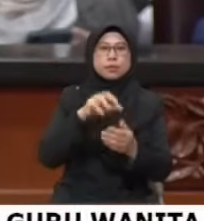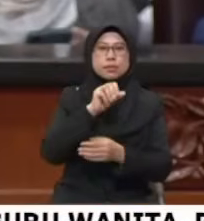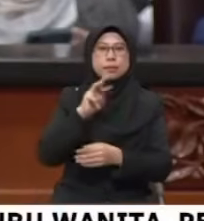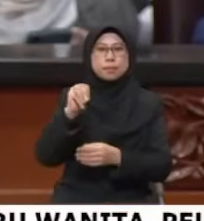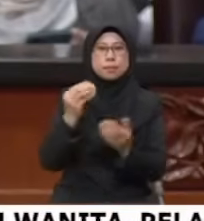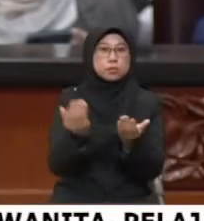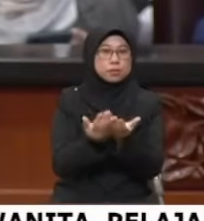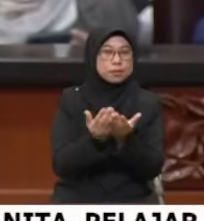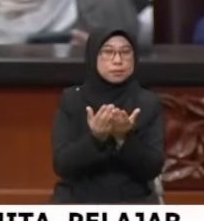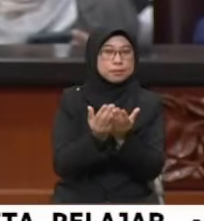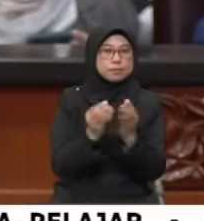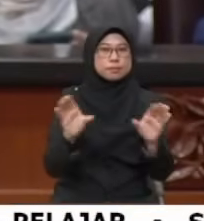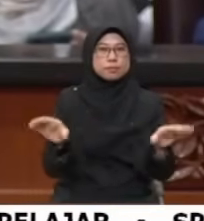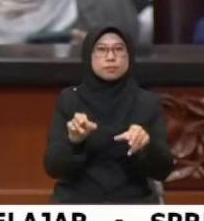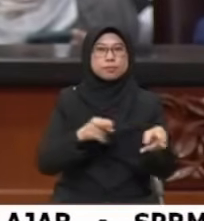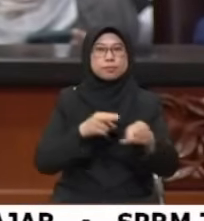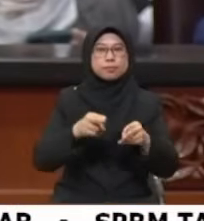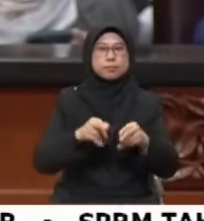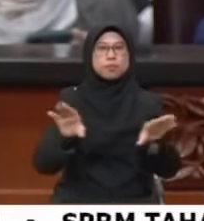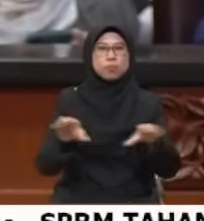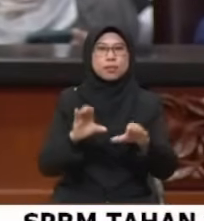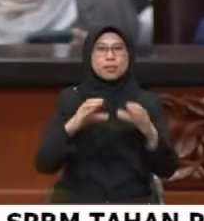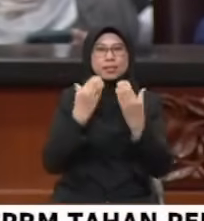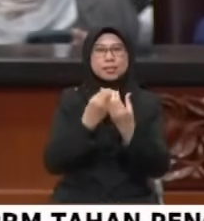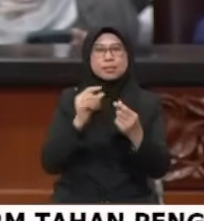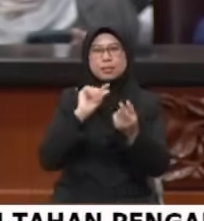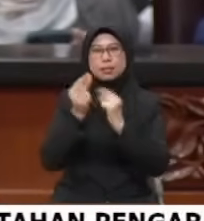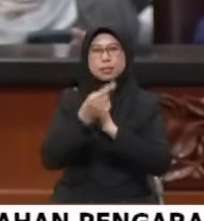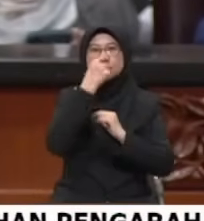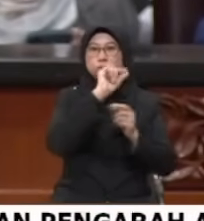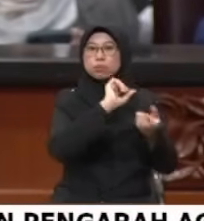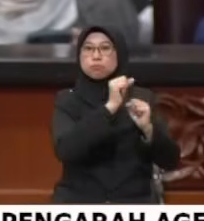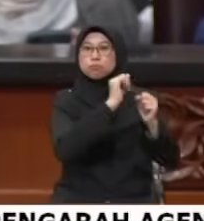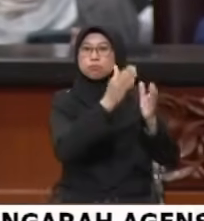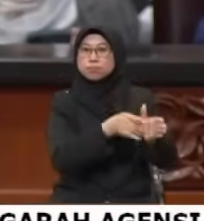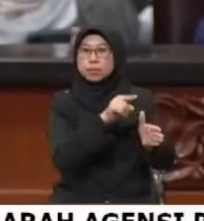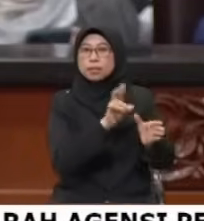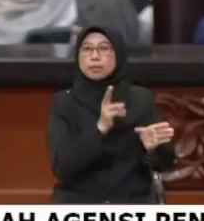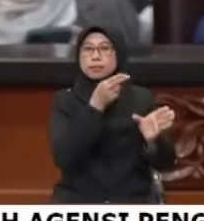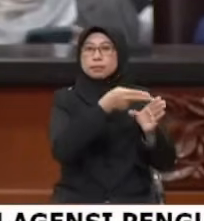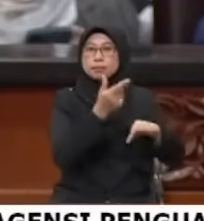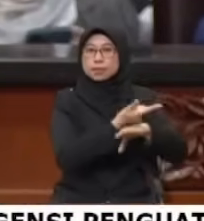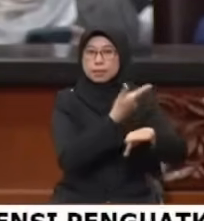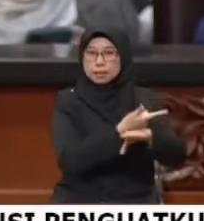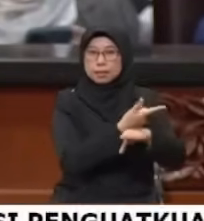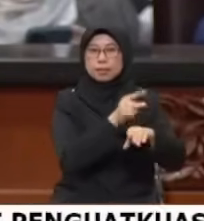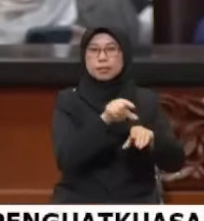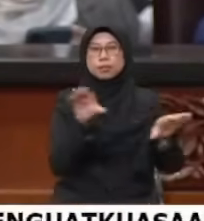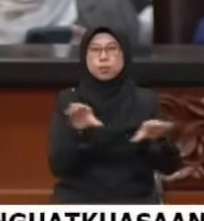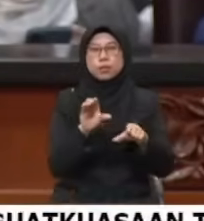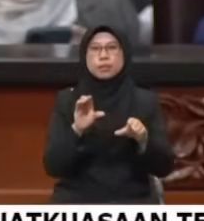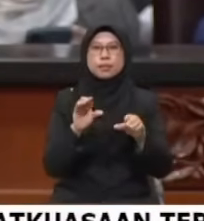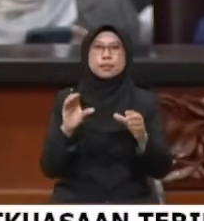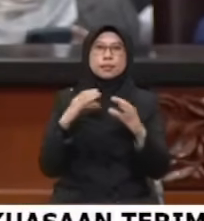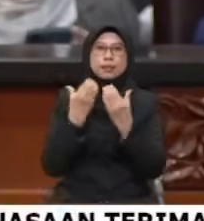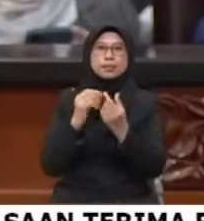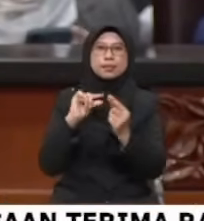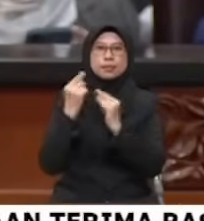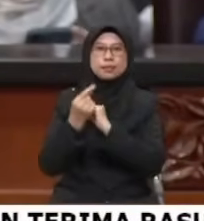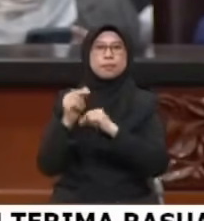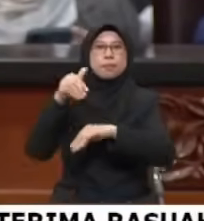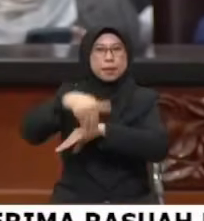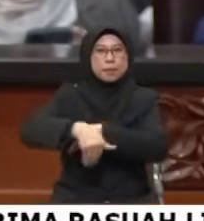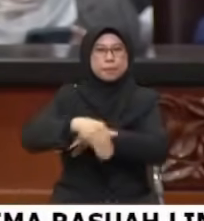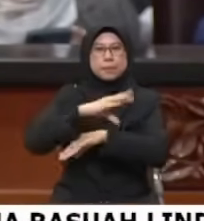usaha nombor satu mengadakan kelas ganti bagi atlet murid yang mengikuti latihan pada sebelah malam nombor dua